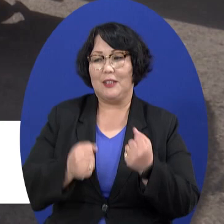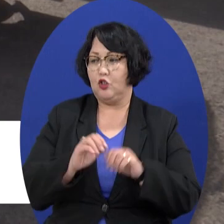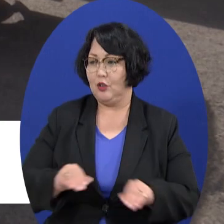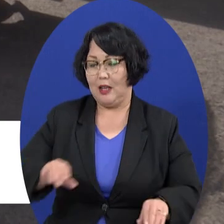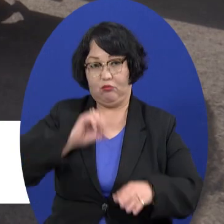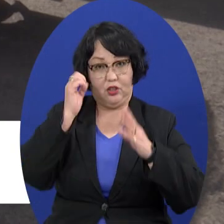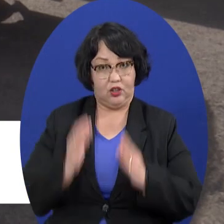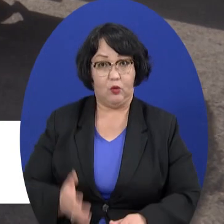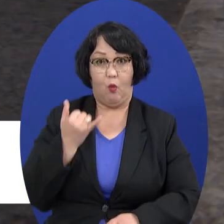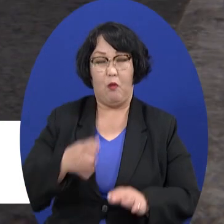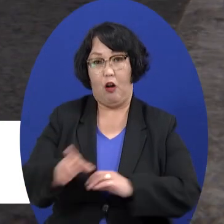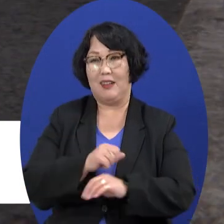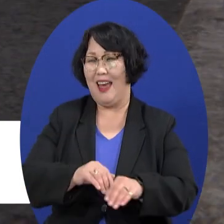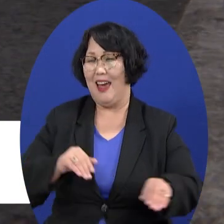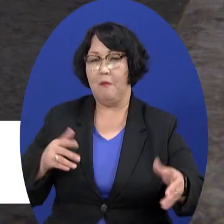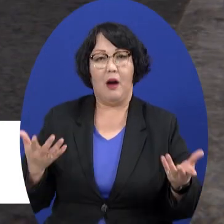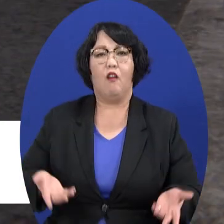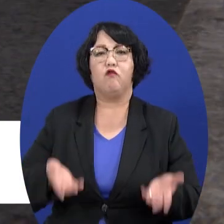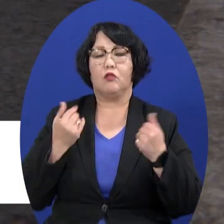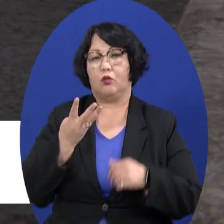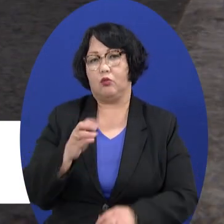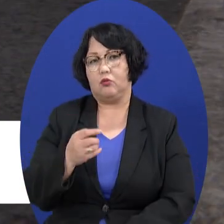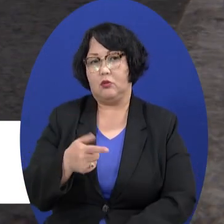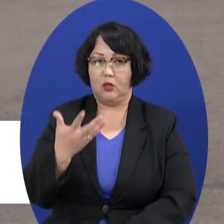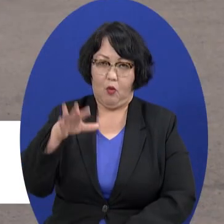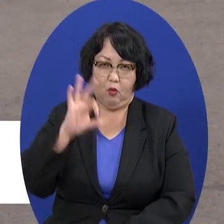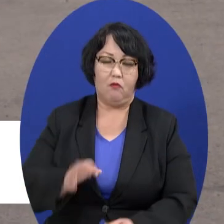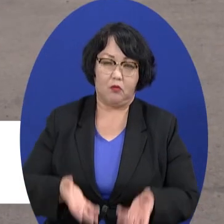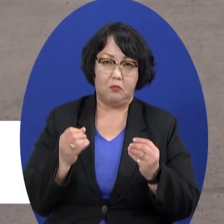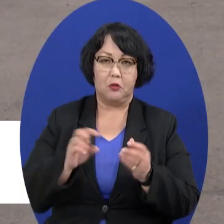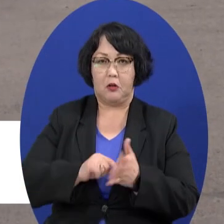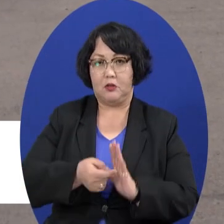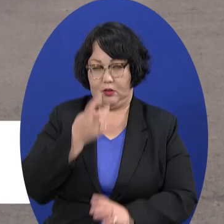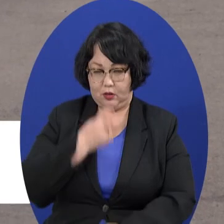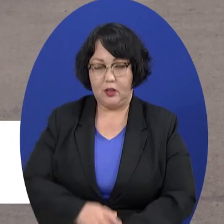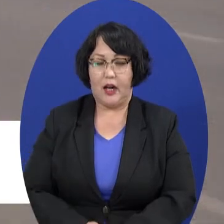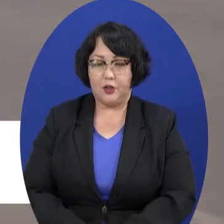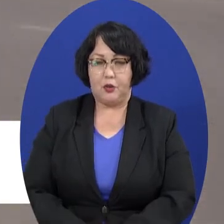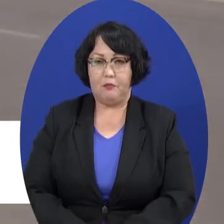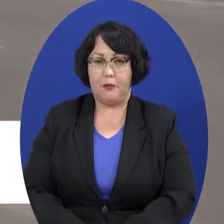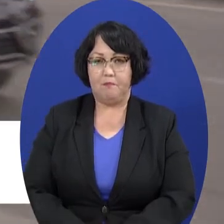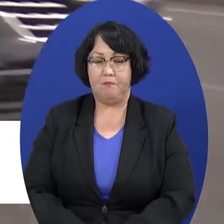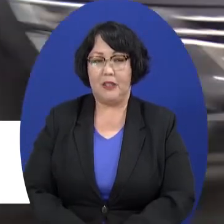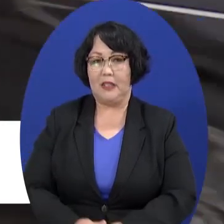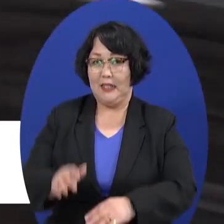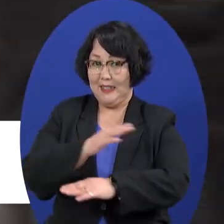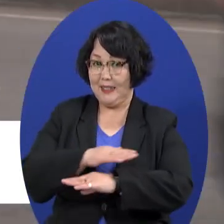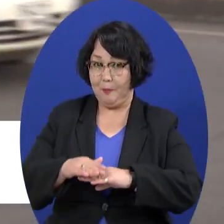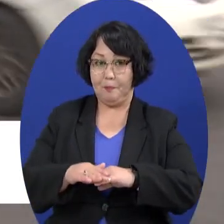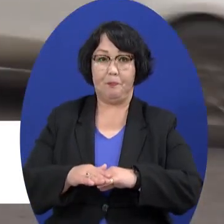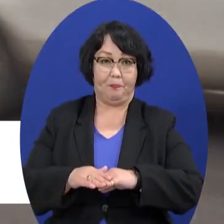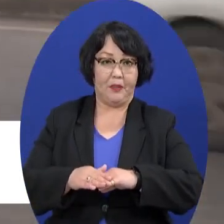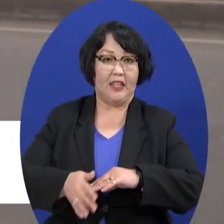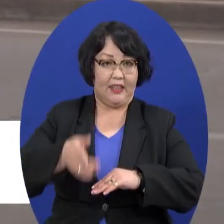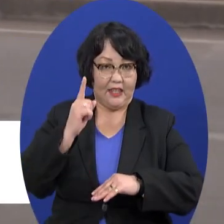шийдчихвэл Улаанбаатар хотын замын төвчрөл 40-50 хувиар буурна гэсэн тооцоолыг гаргасан байна. Замын энгүүр ингээд зорчих гэсэн